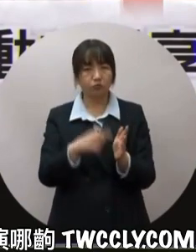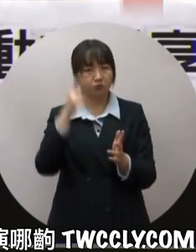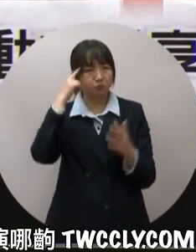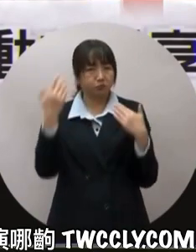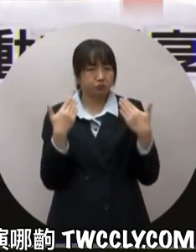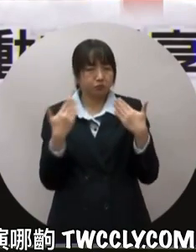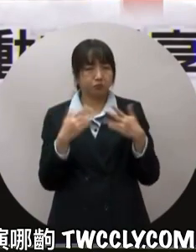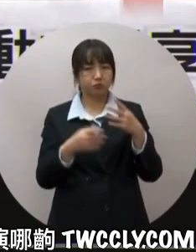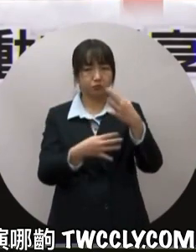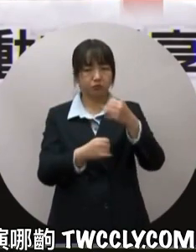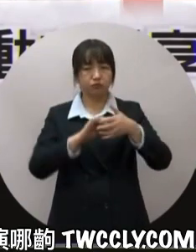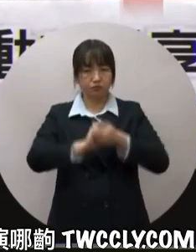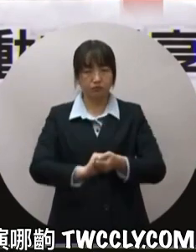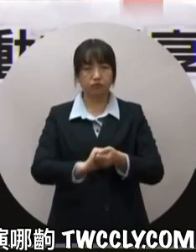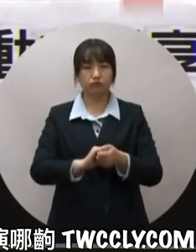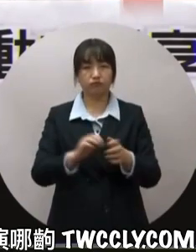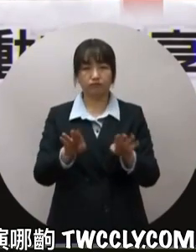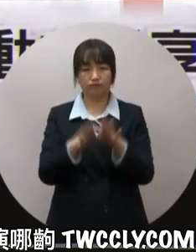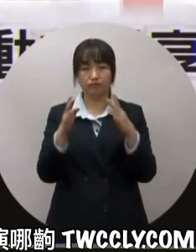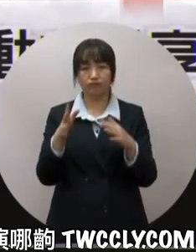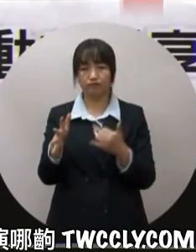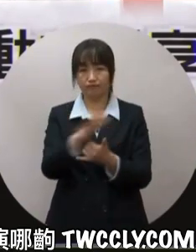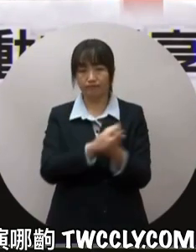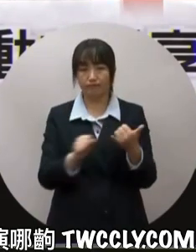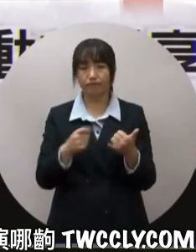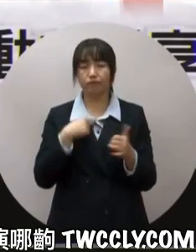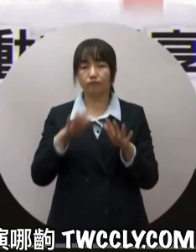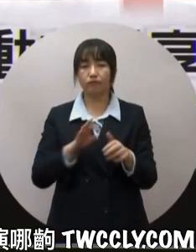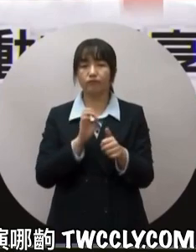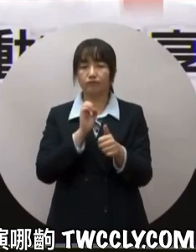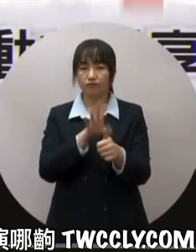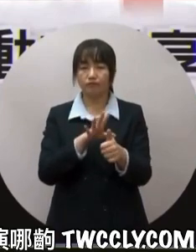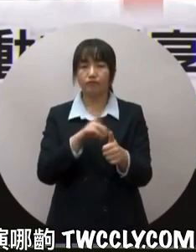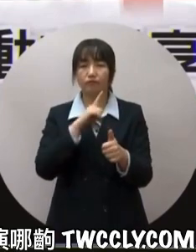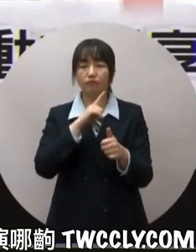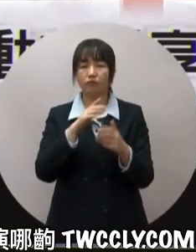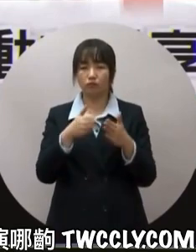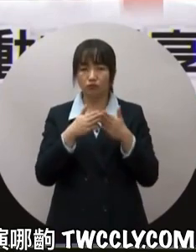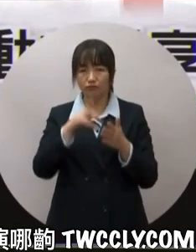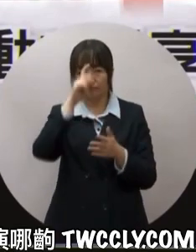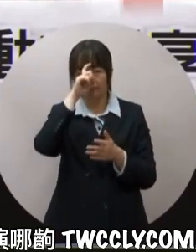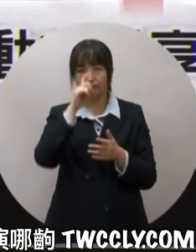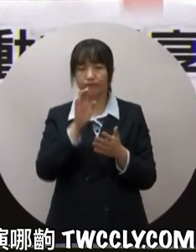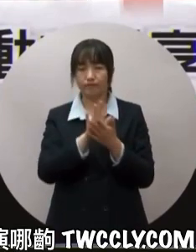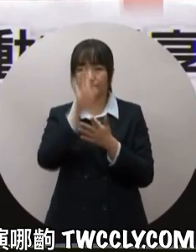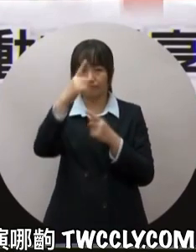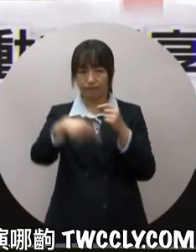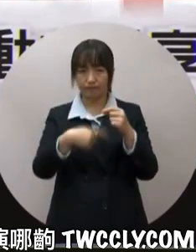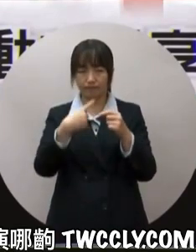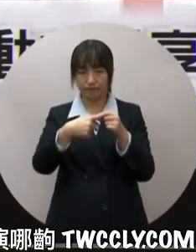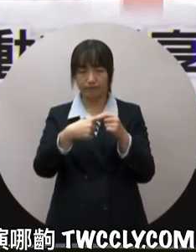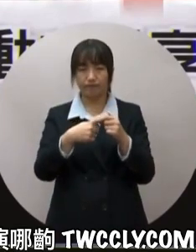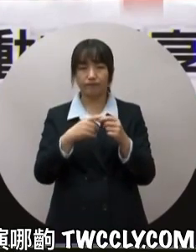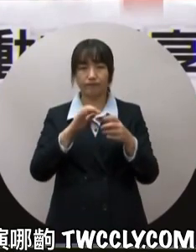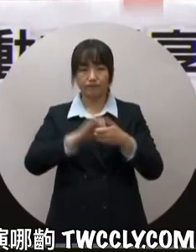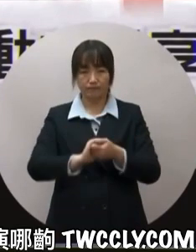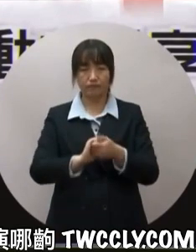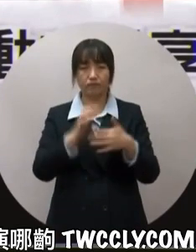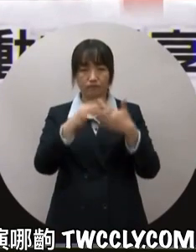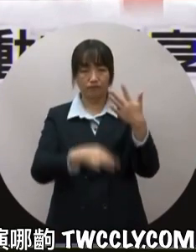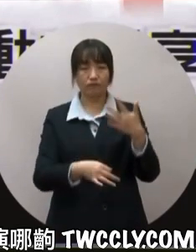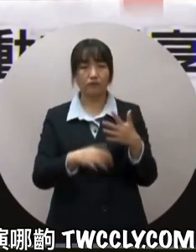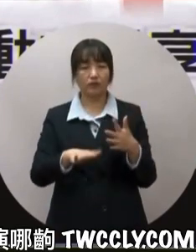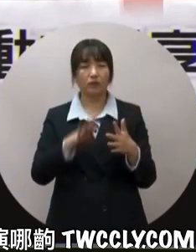一個很明確的時間表出來所以我在這邊才會向行政院跟交通部呼籲我希望啦一年內完成相關的簽制